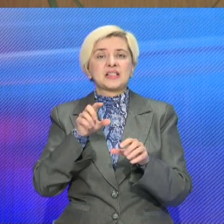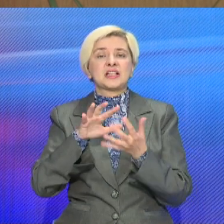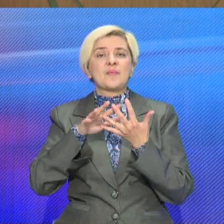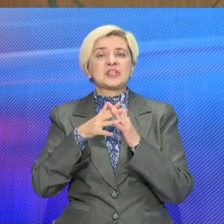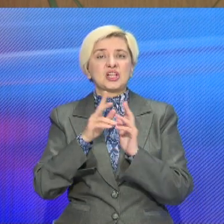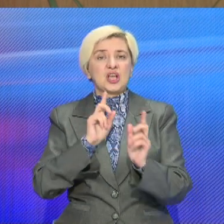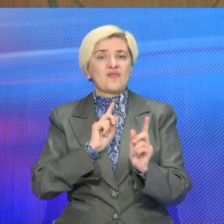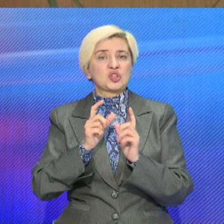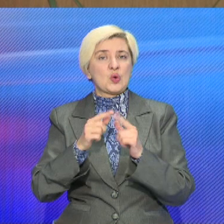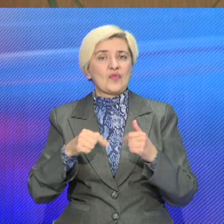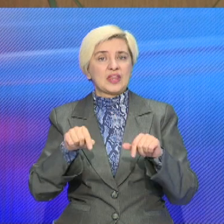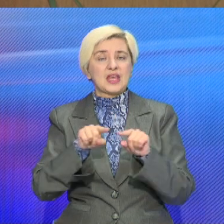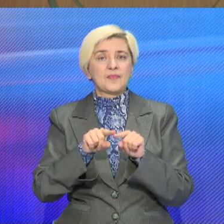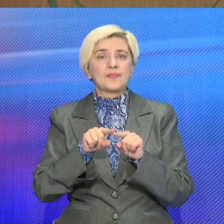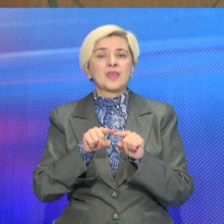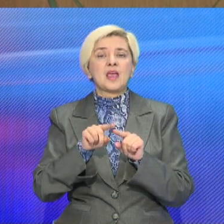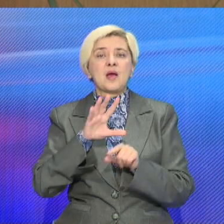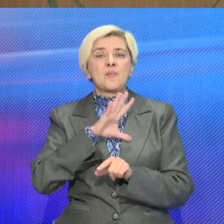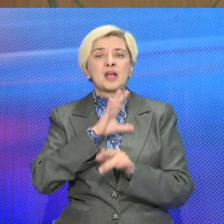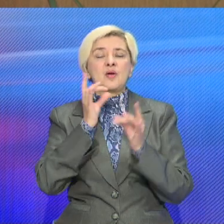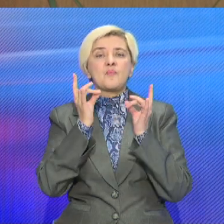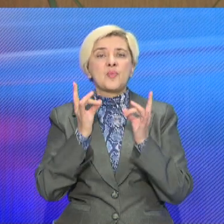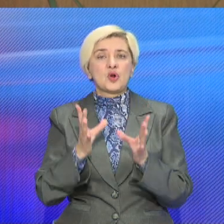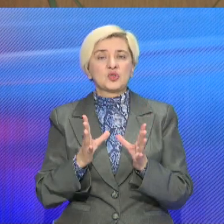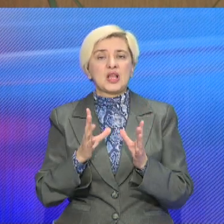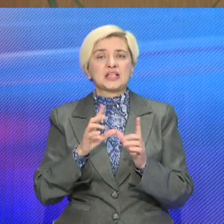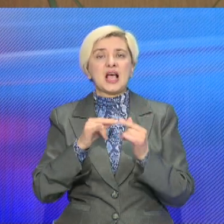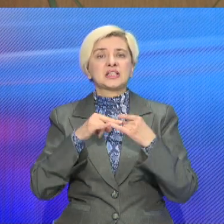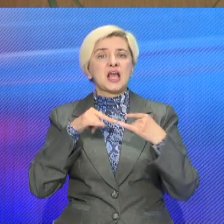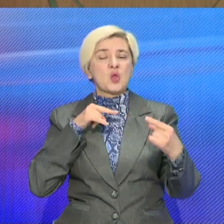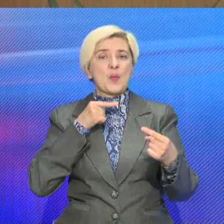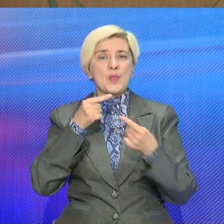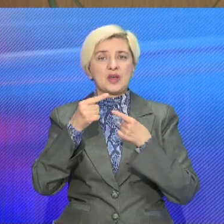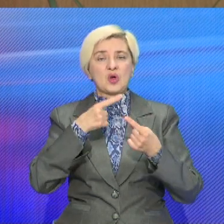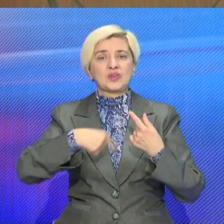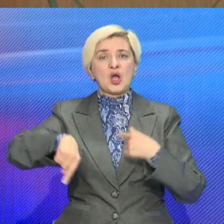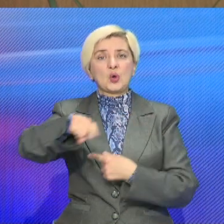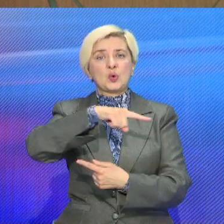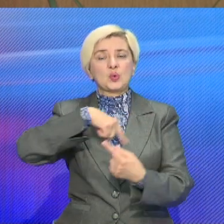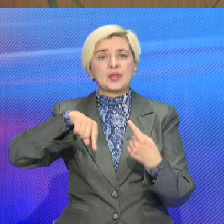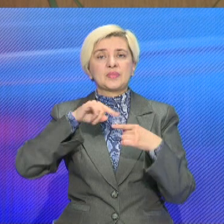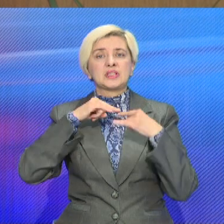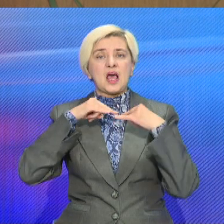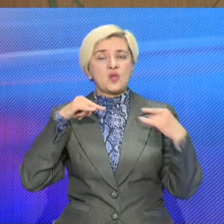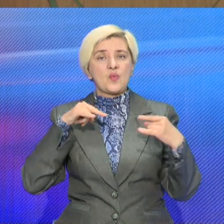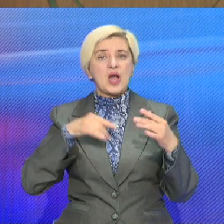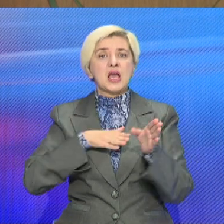совета были просто за столом переговоров, за круглым столом